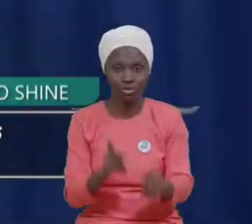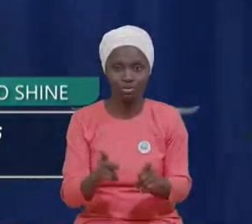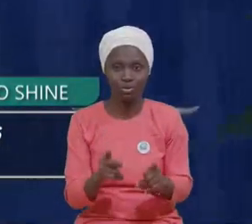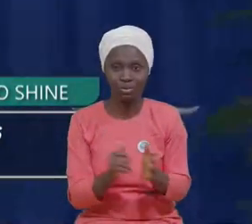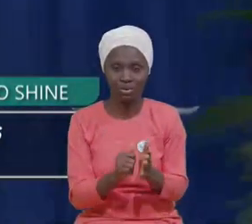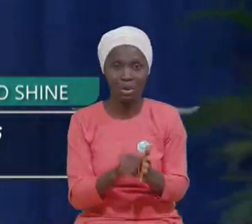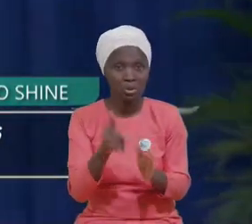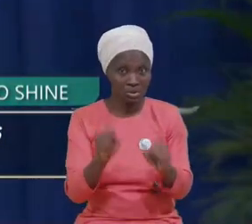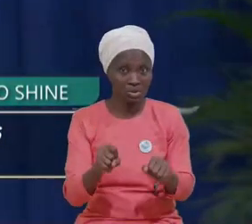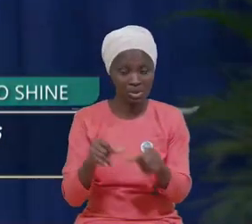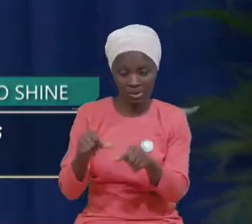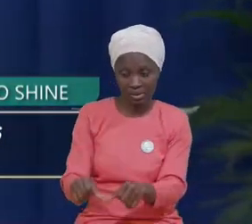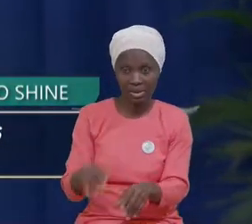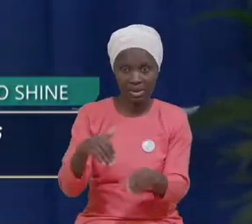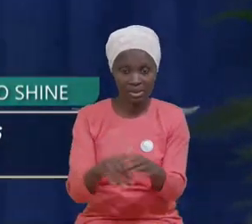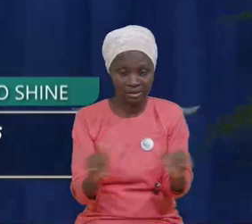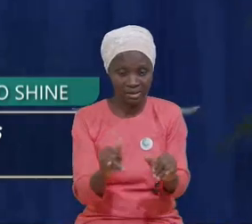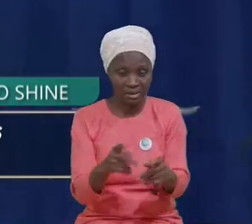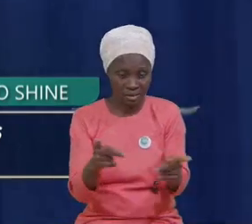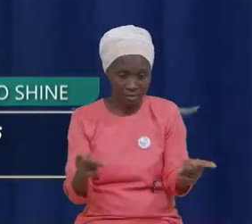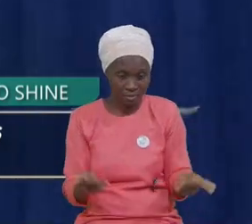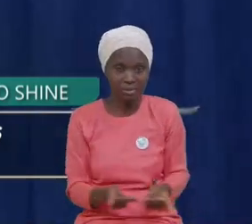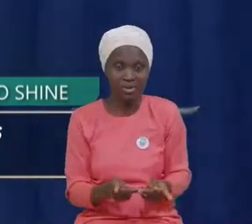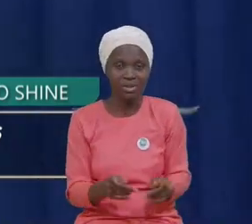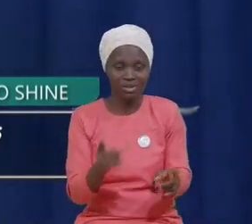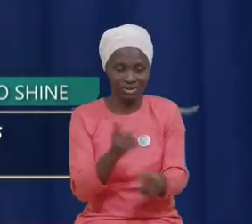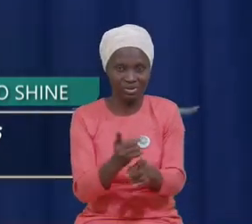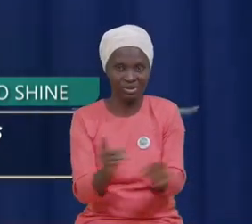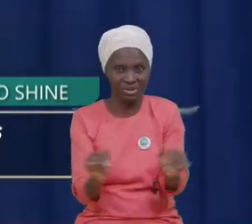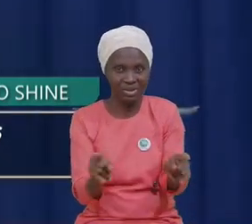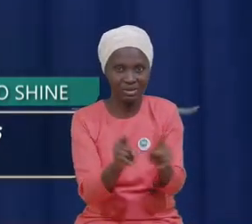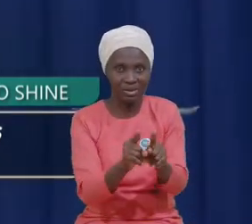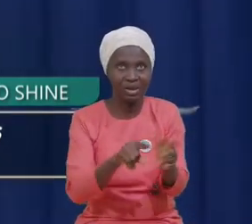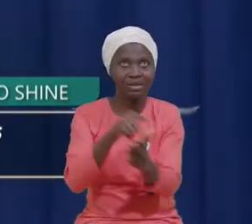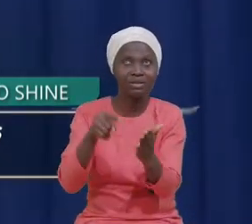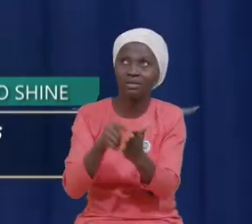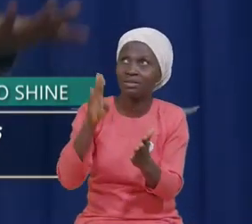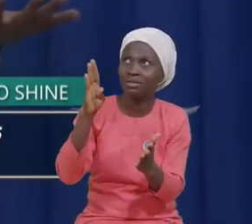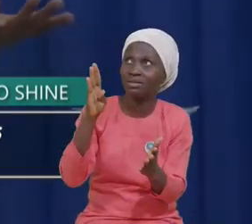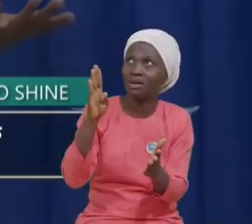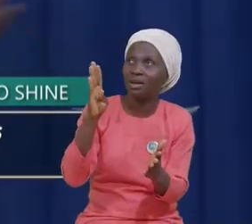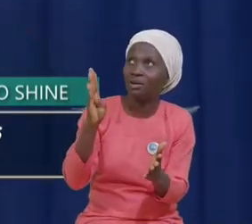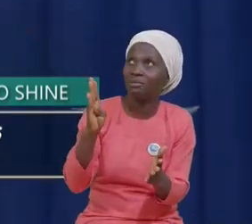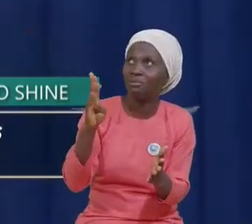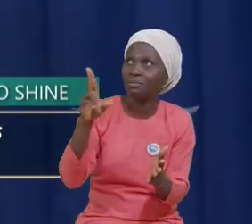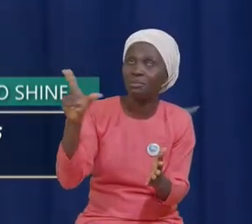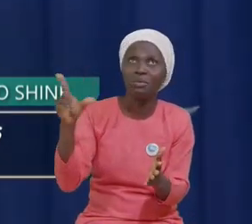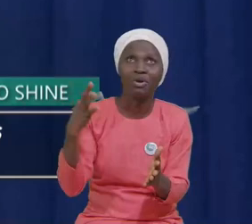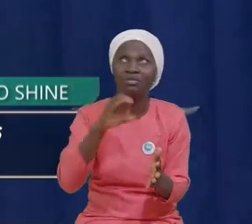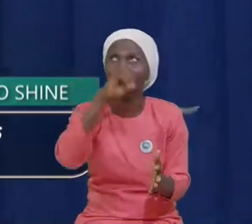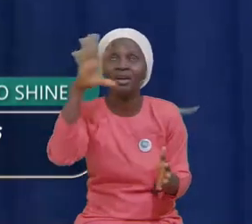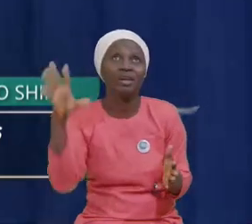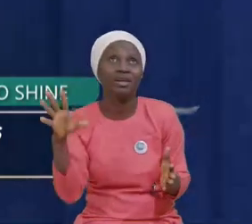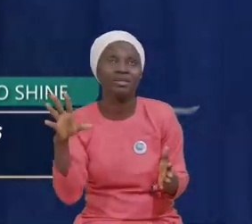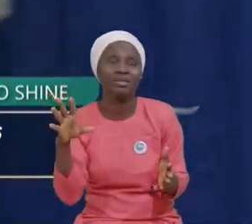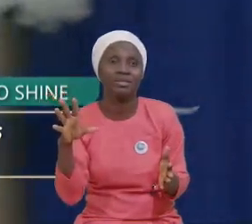Se lever pour briller et s'élever vers le progrès. Comme les ampoules. Et ils se lèvent pour